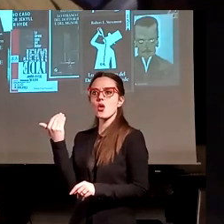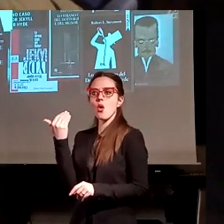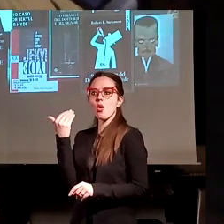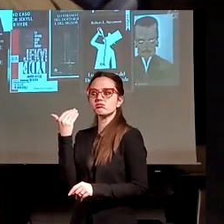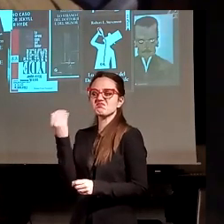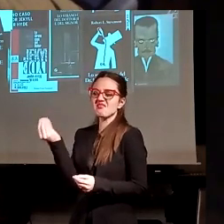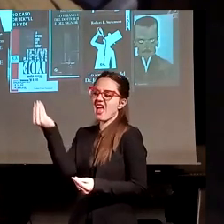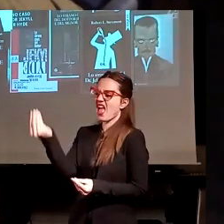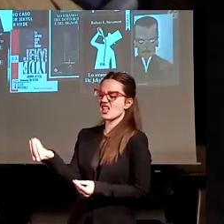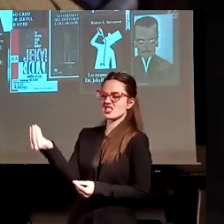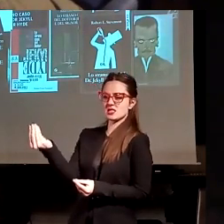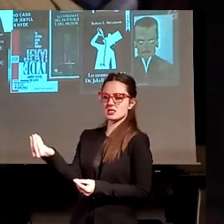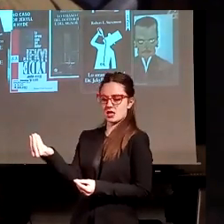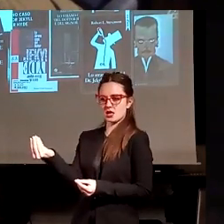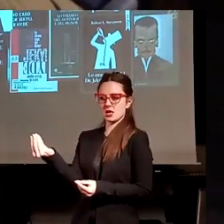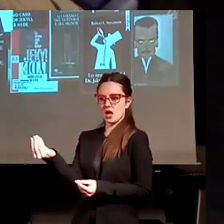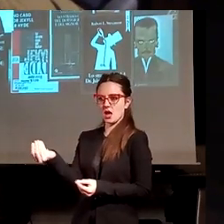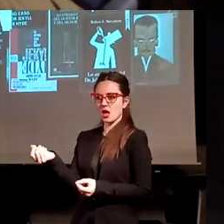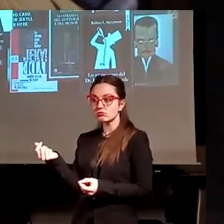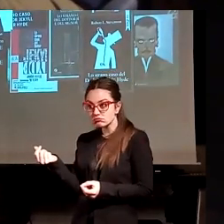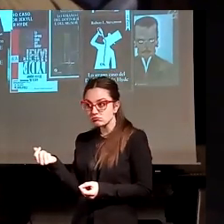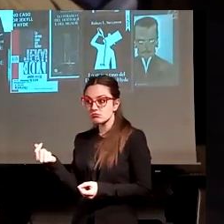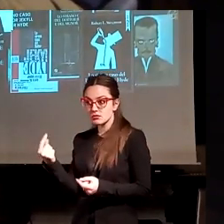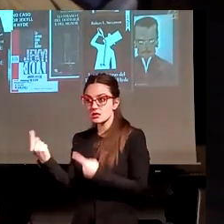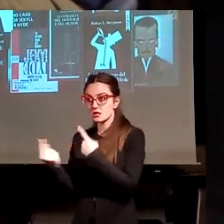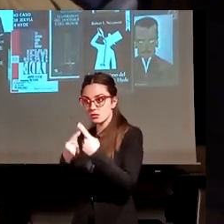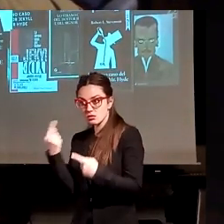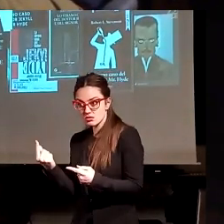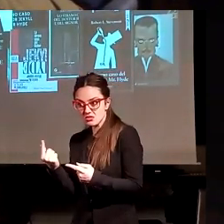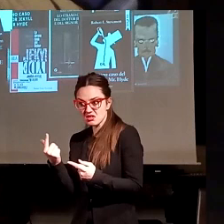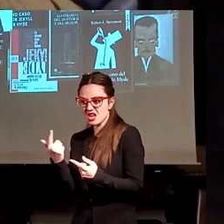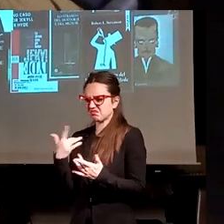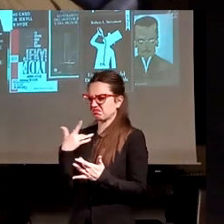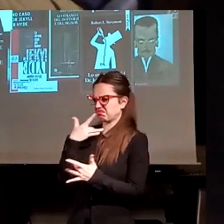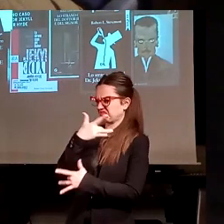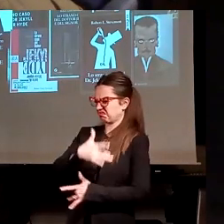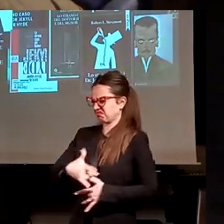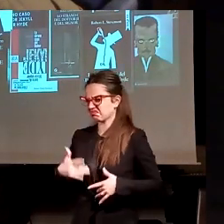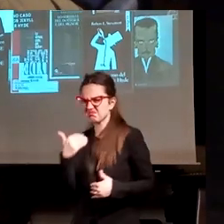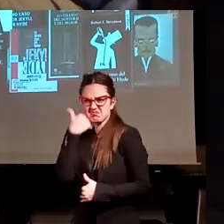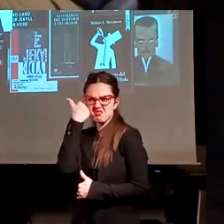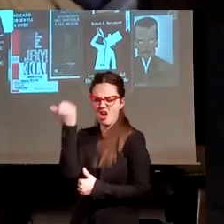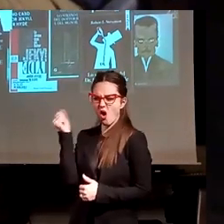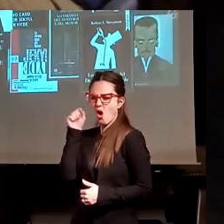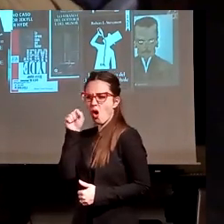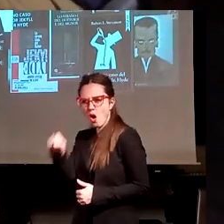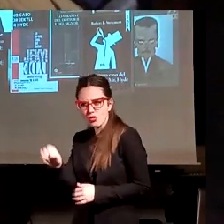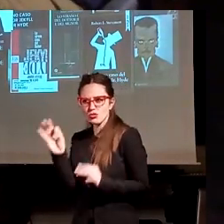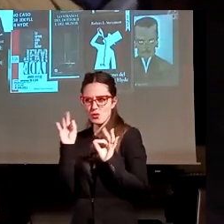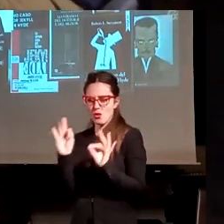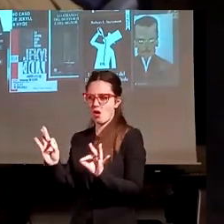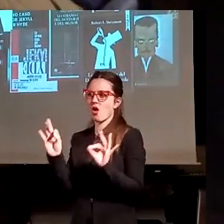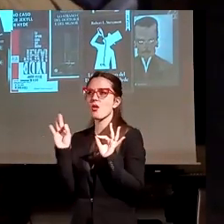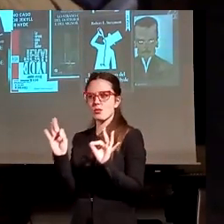caso di dire che provoca quello che avete letto ripugnanza orrore odio addirittura